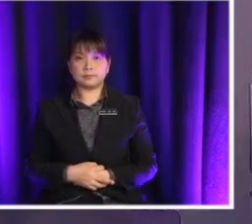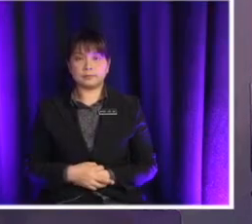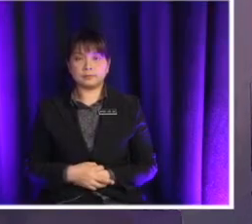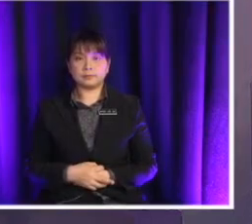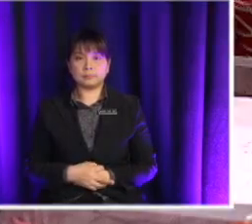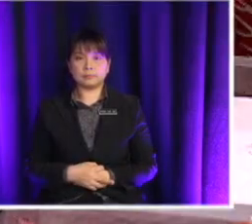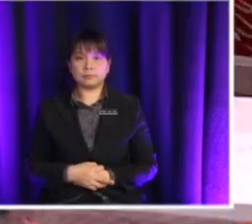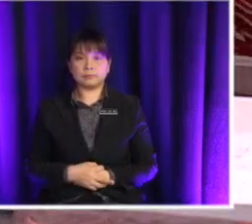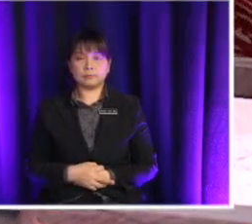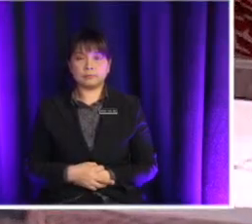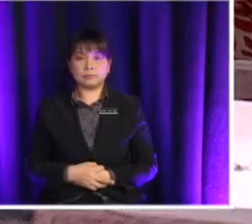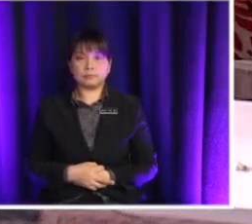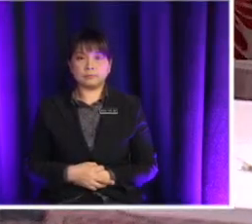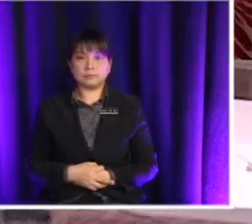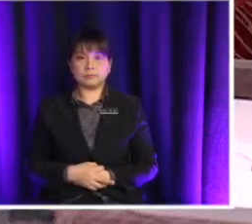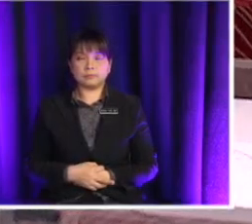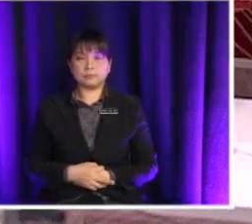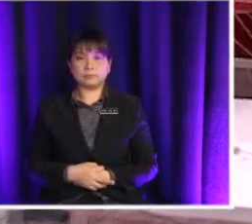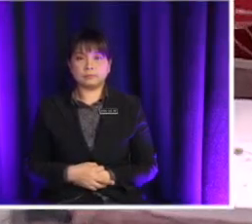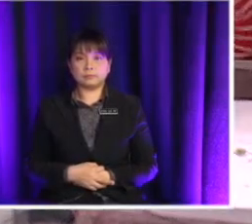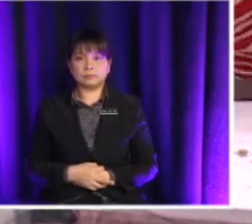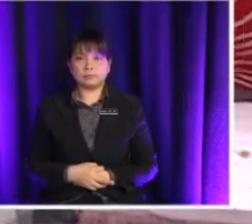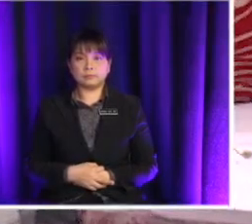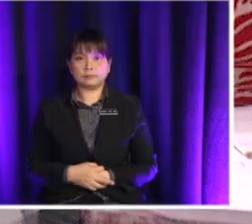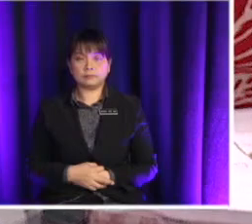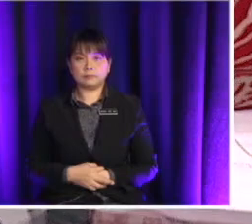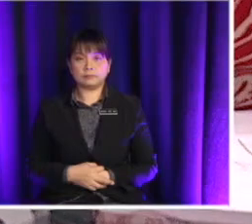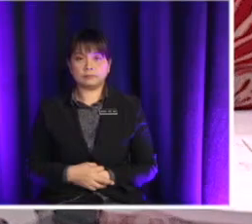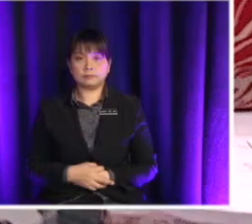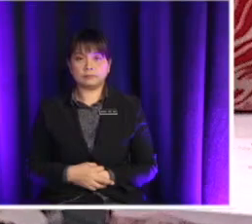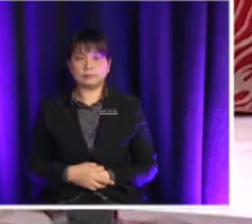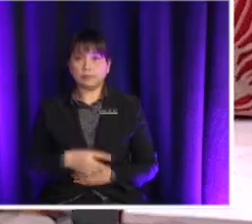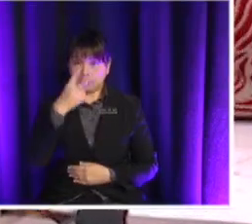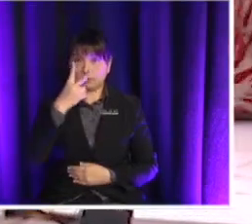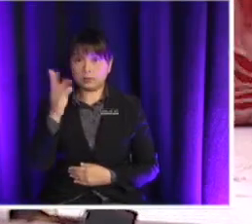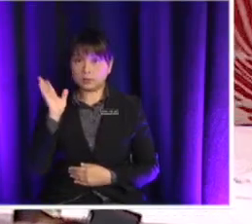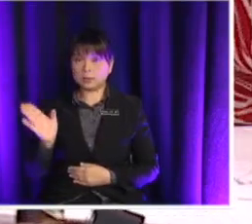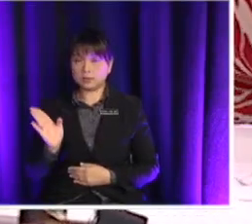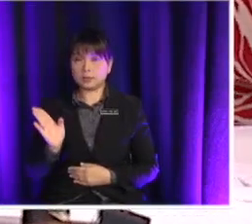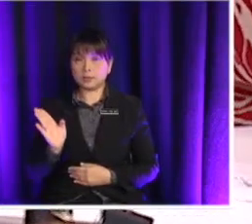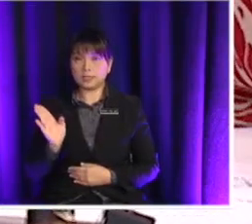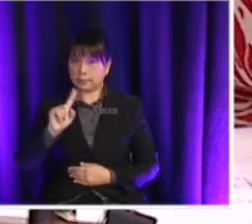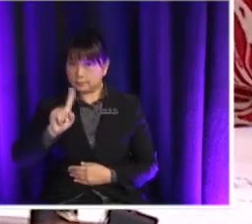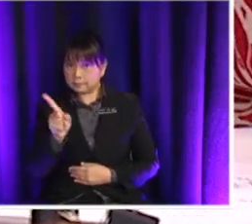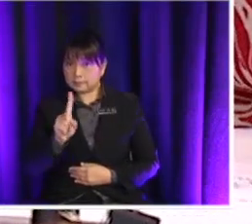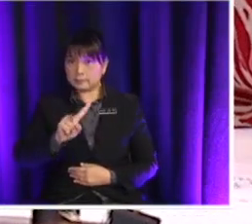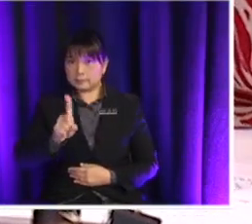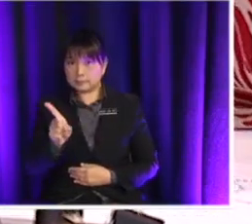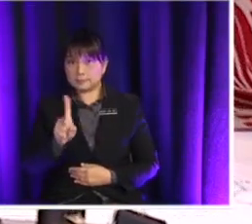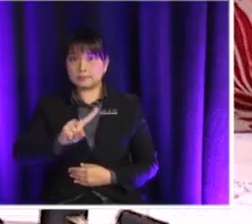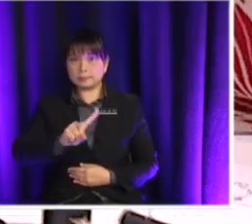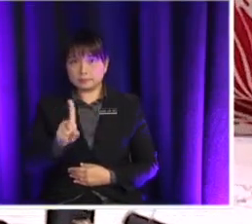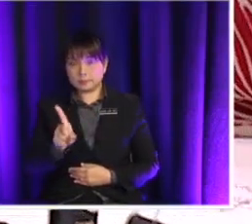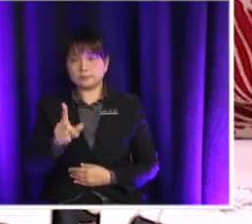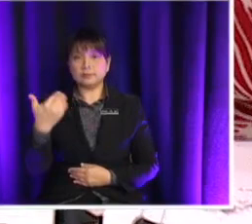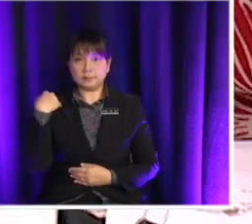laluan ke tak ke? Okey. Okey, so kita uji di situ, meter kita bergerak kan? Bergerak, maksudnya dia sambungan ni daripada awal sampai akhir dia